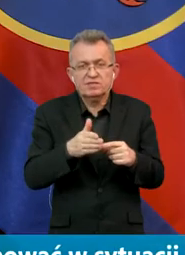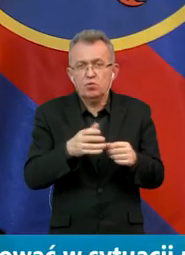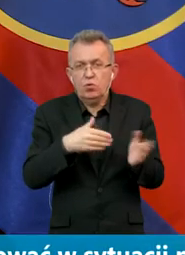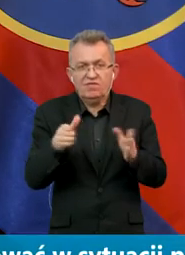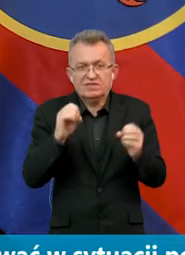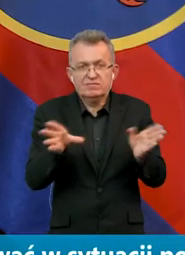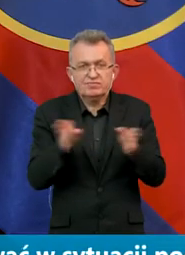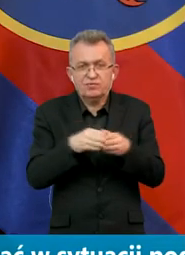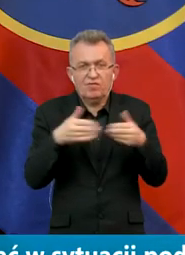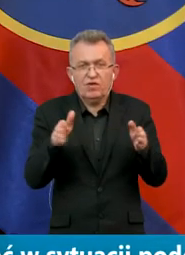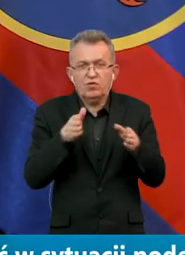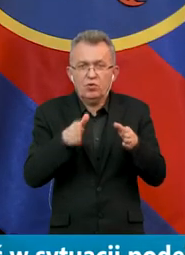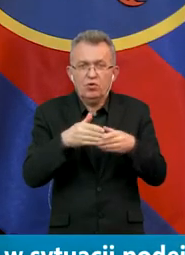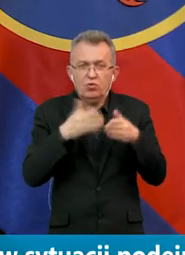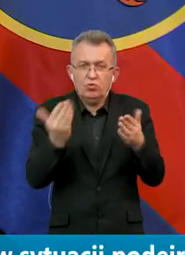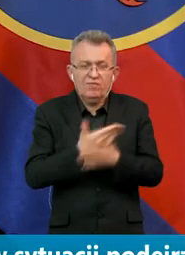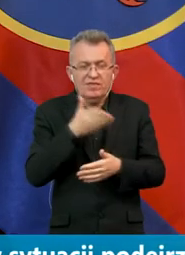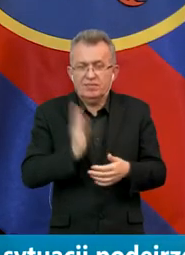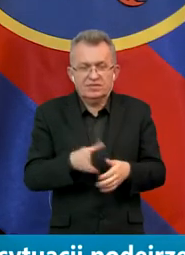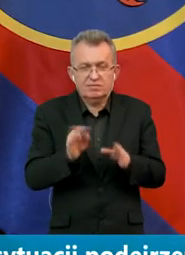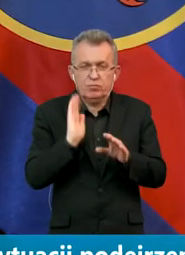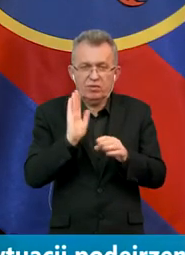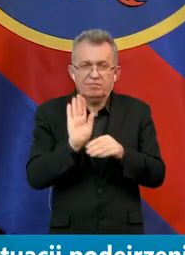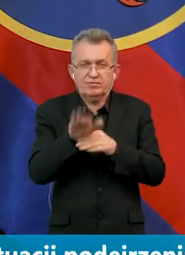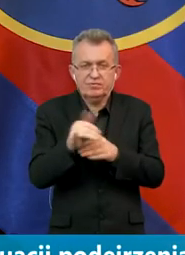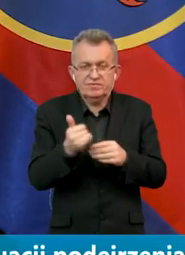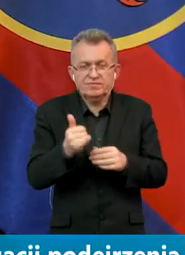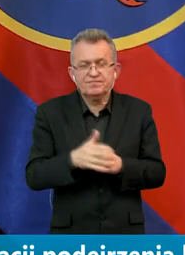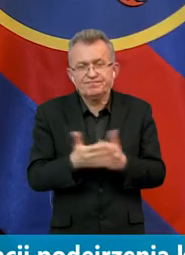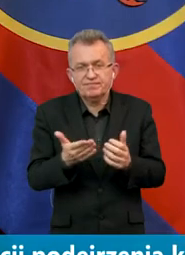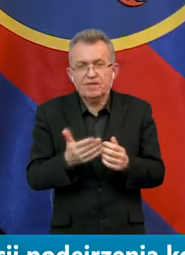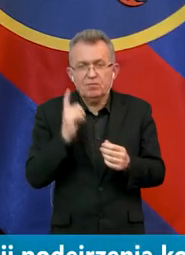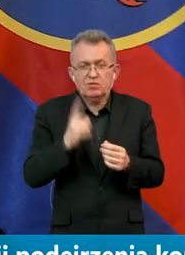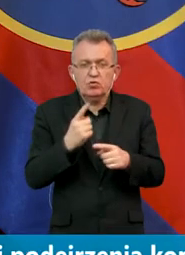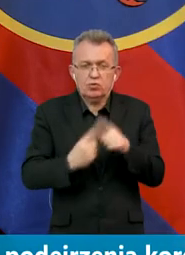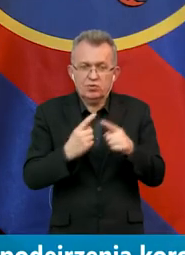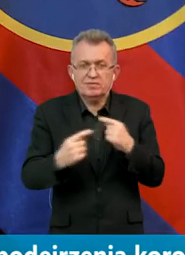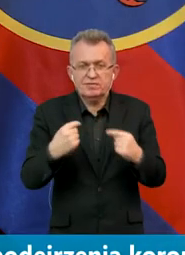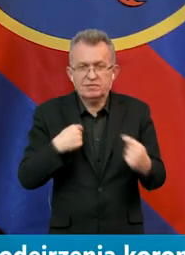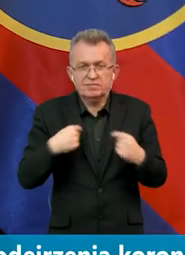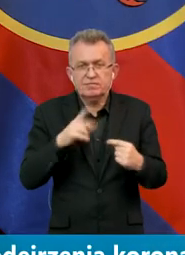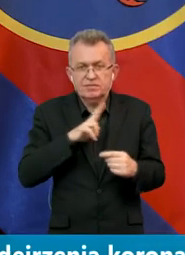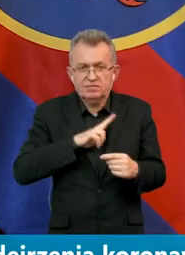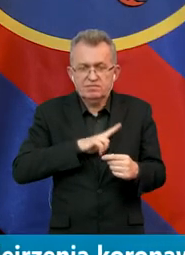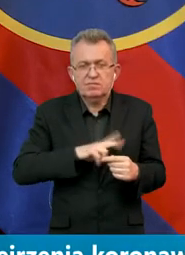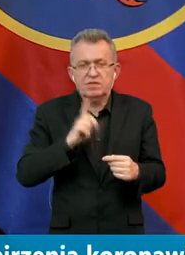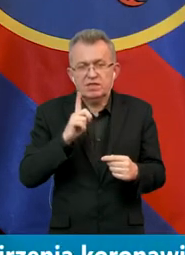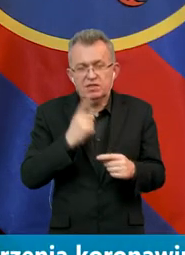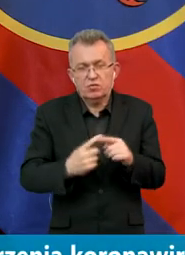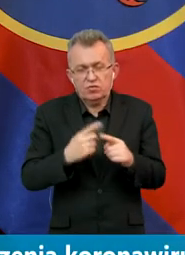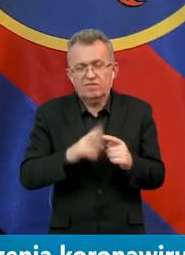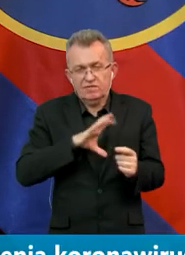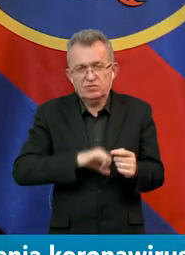otwarcia tego obiektu długo oczekiwanego przez mieszkańców. Dlatego będziemy musieli być tutaj cierpliwi